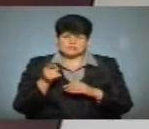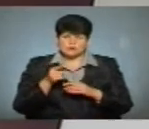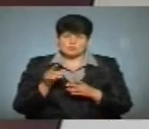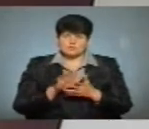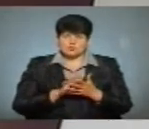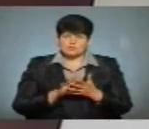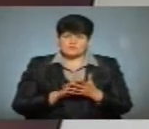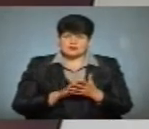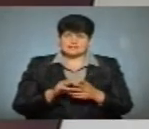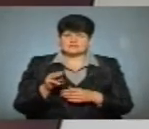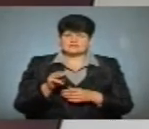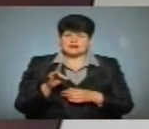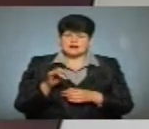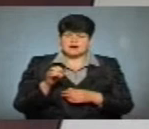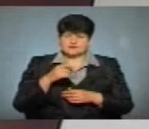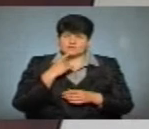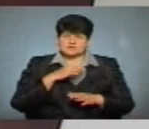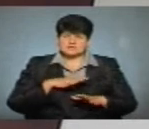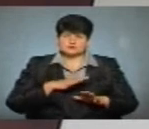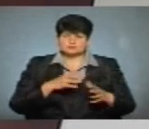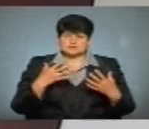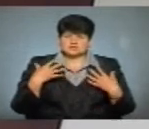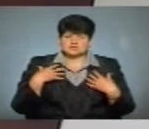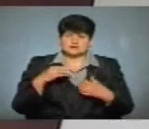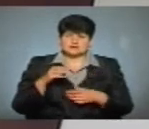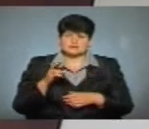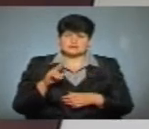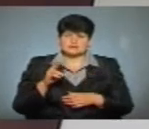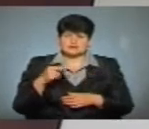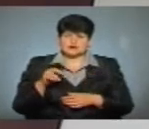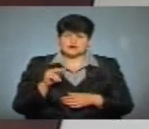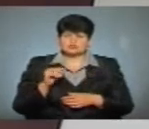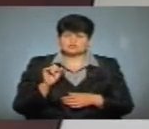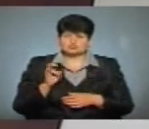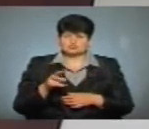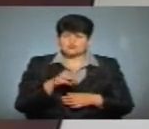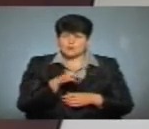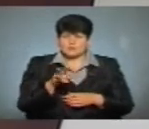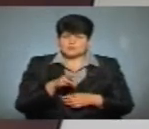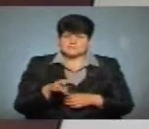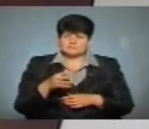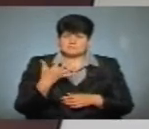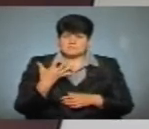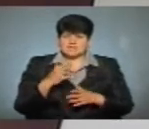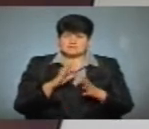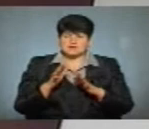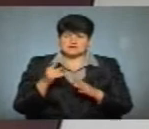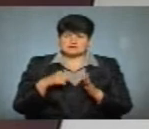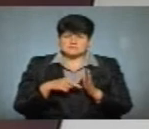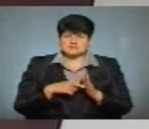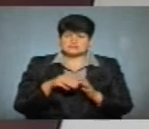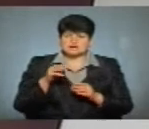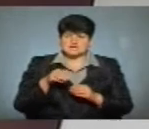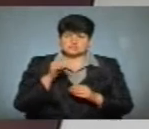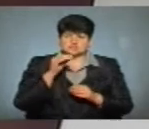у травні, каже заступник начальника об'єднання парків Тарас Дячун. За його словами, тоді оприскували 5 парків міста. Це парк імені